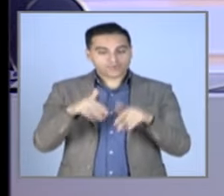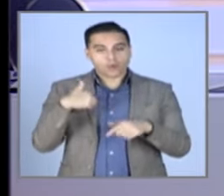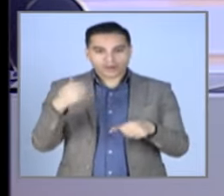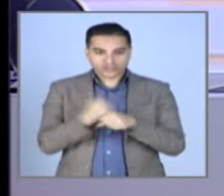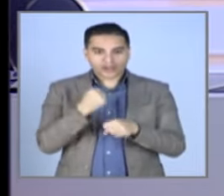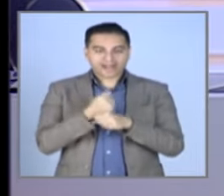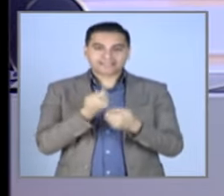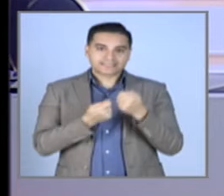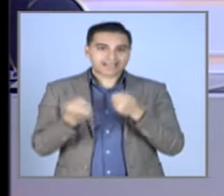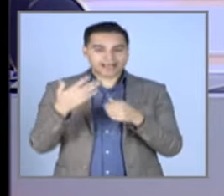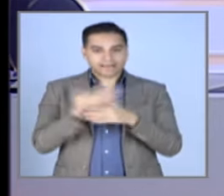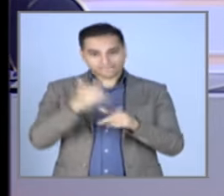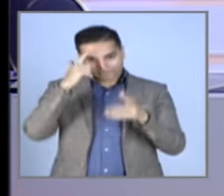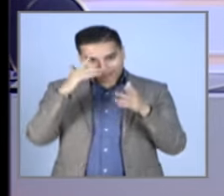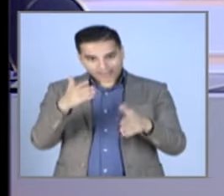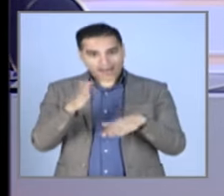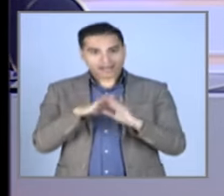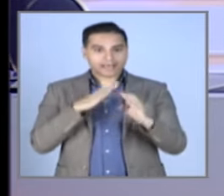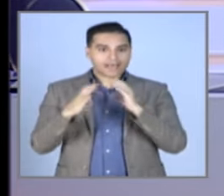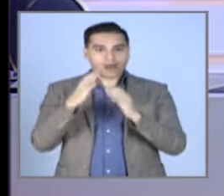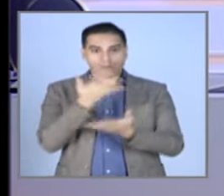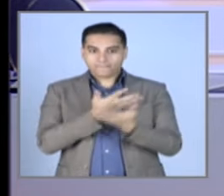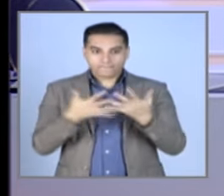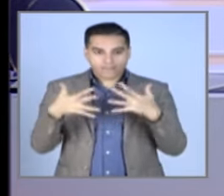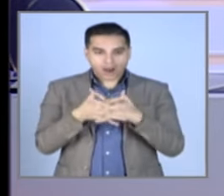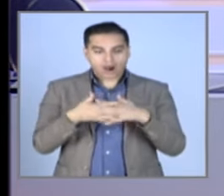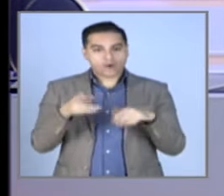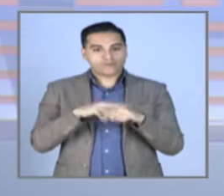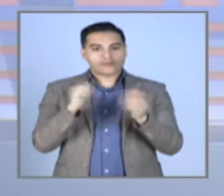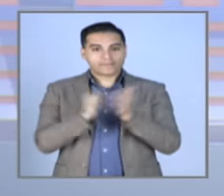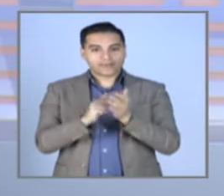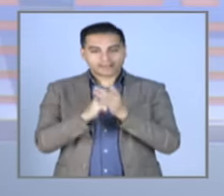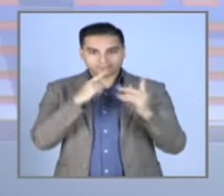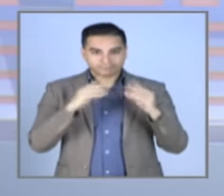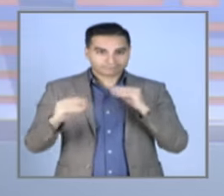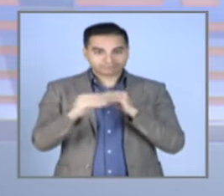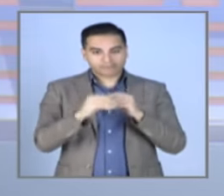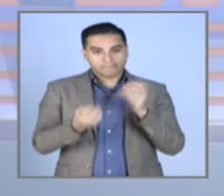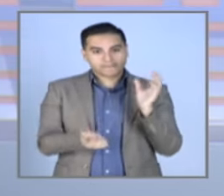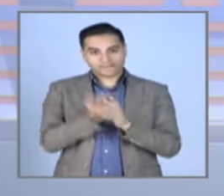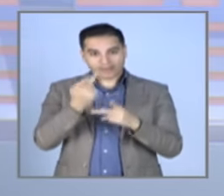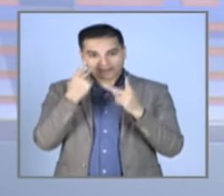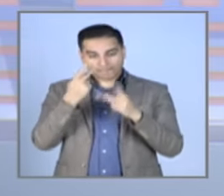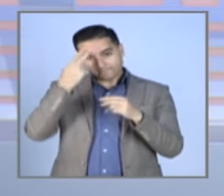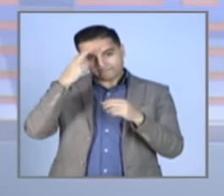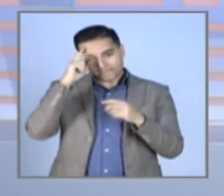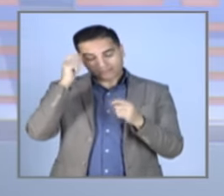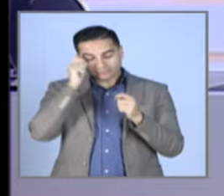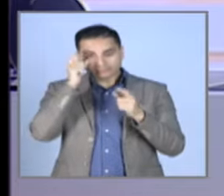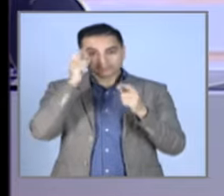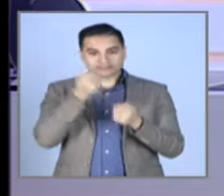معاهم بنتابعهم بنجاوب معاهم بنتنافس جوه البيت. بتتسابقوا؟ بنتسابق طبعا. مين